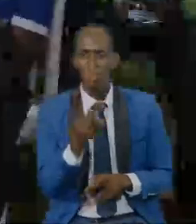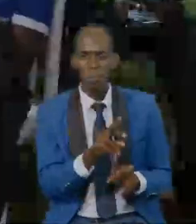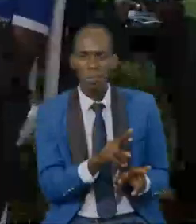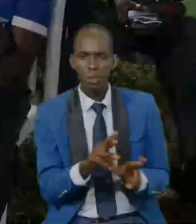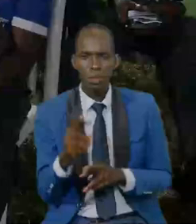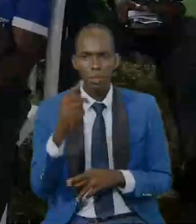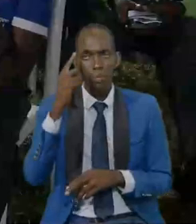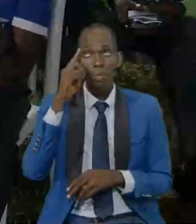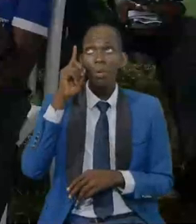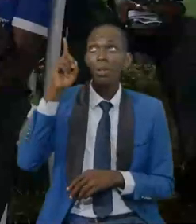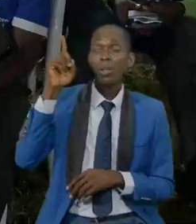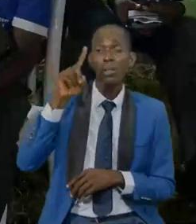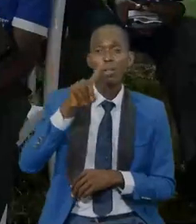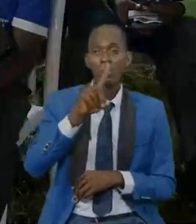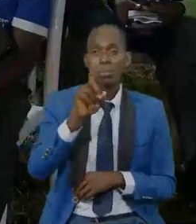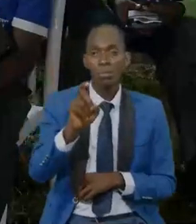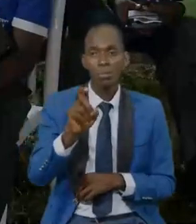prêt pour lui?